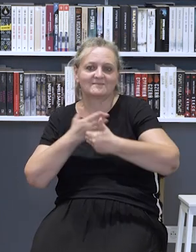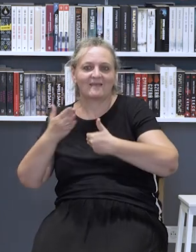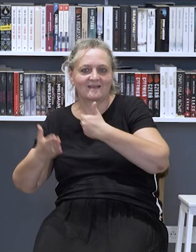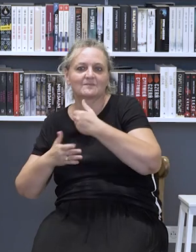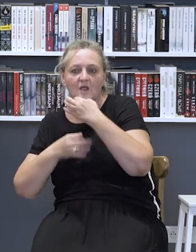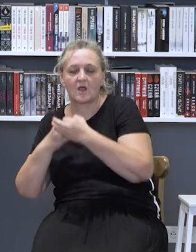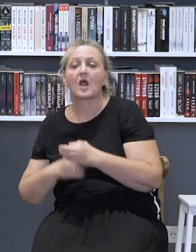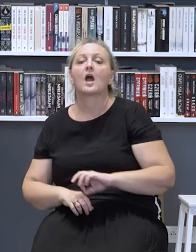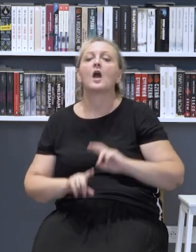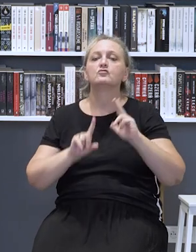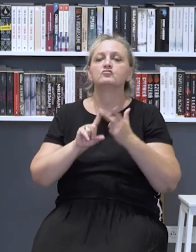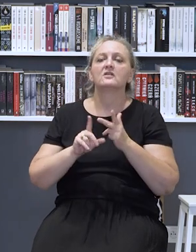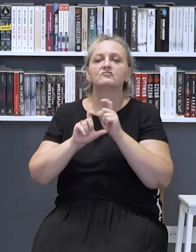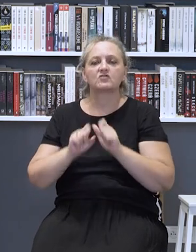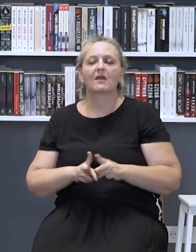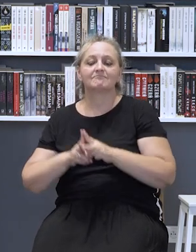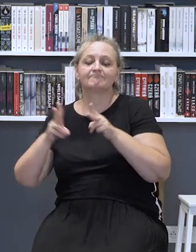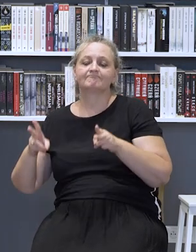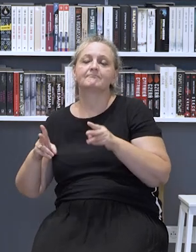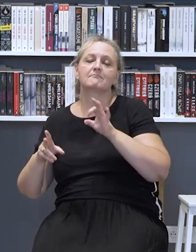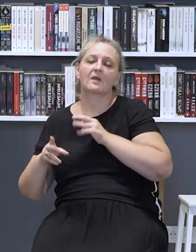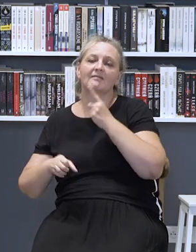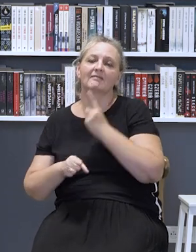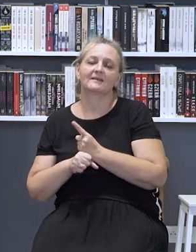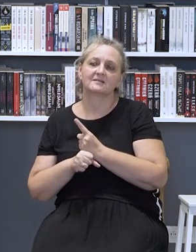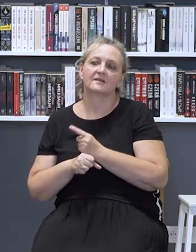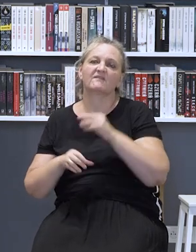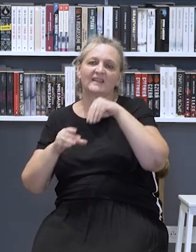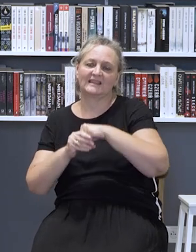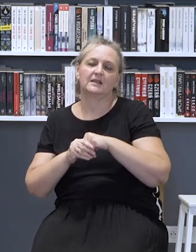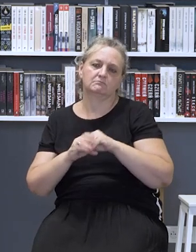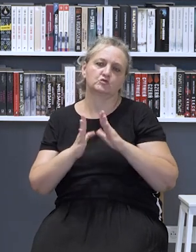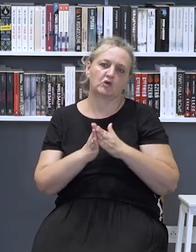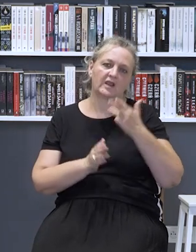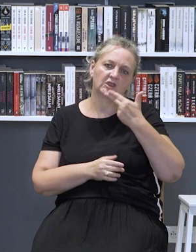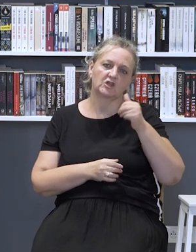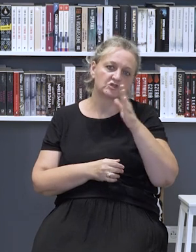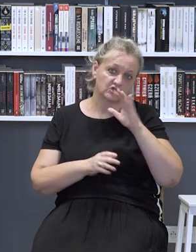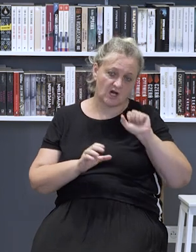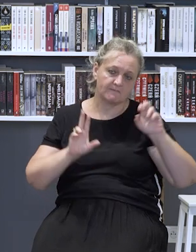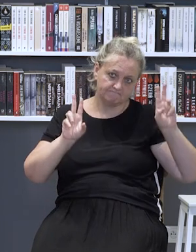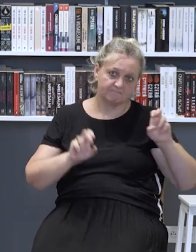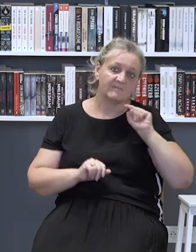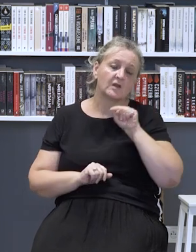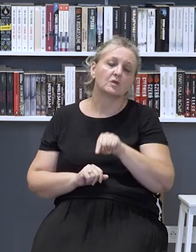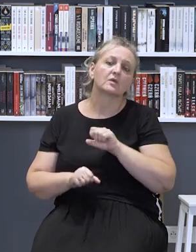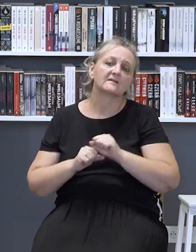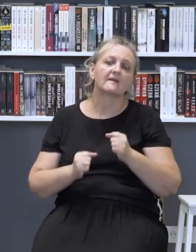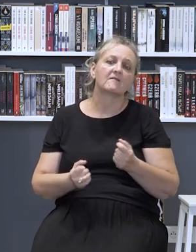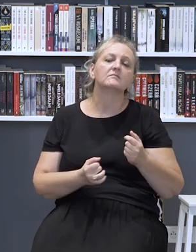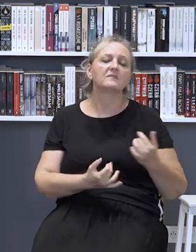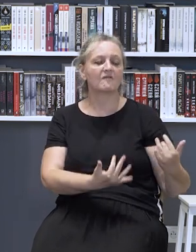A trzeci moment, który zdecydował o tym, że to się pojawiło w niszy, to jest wpływ